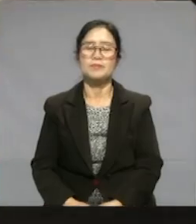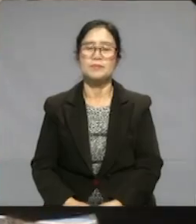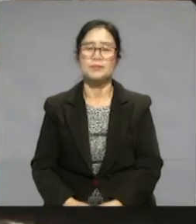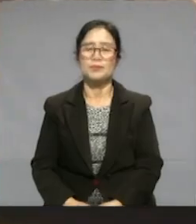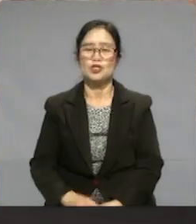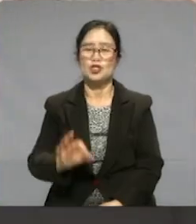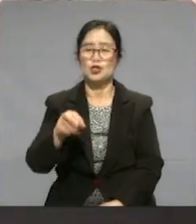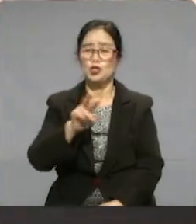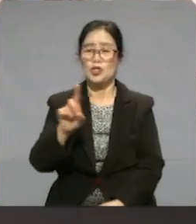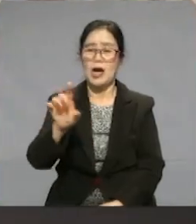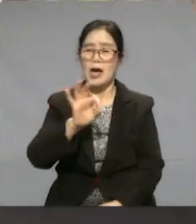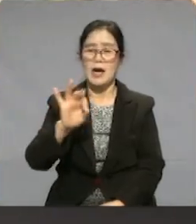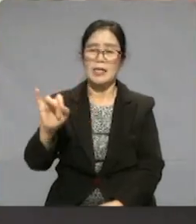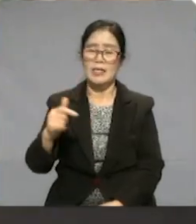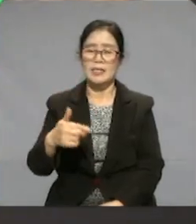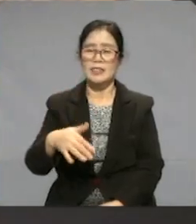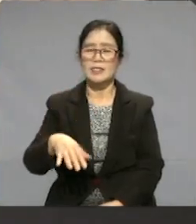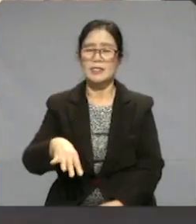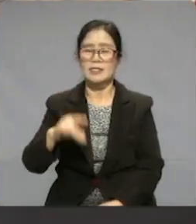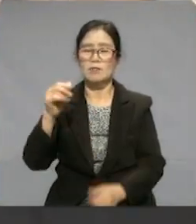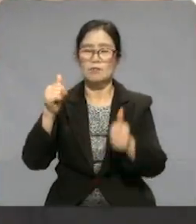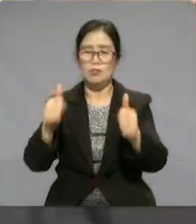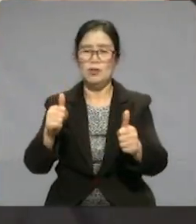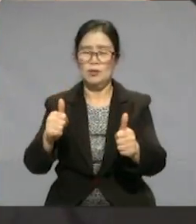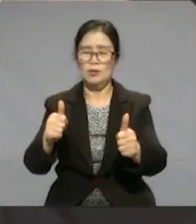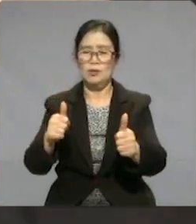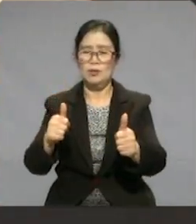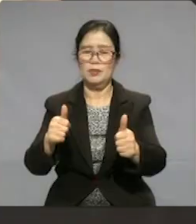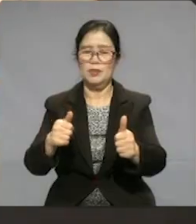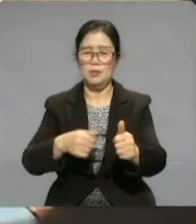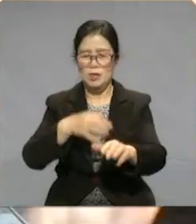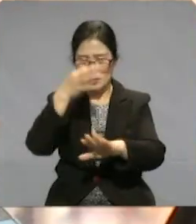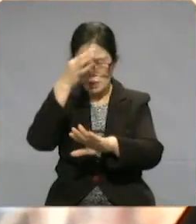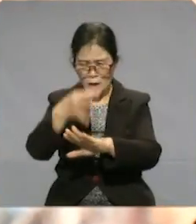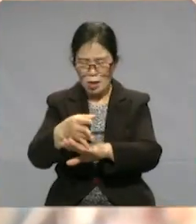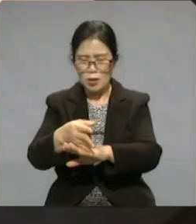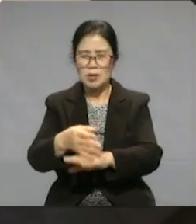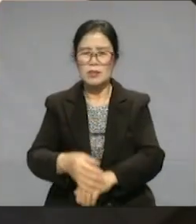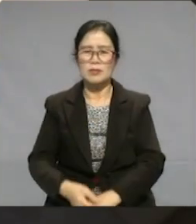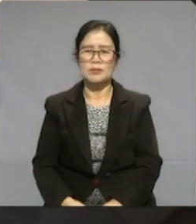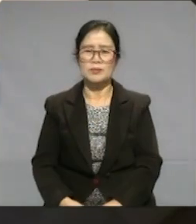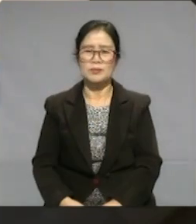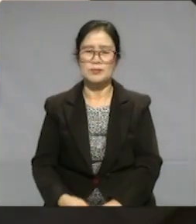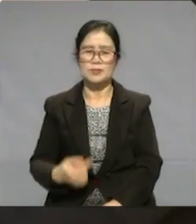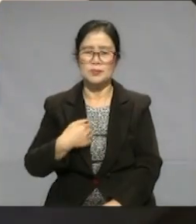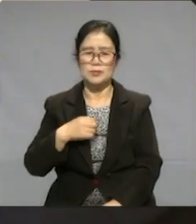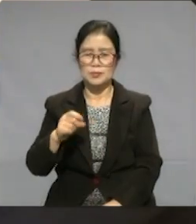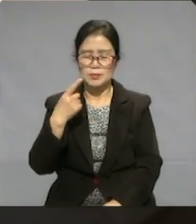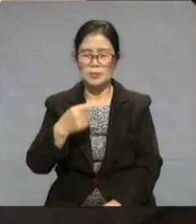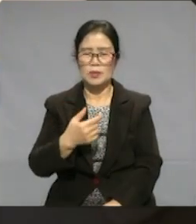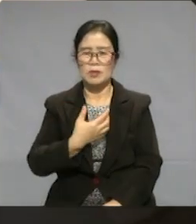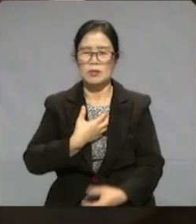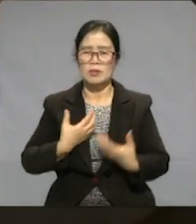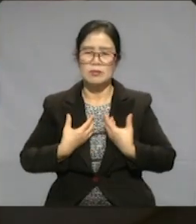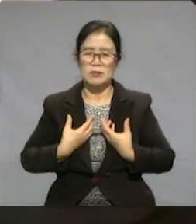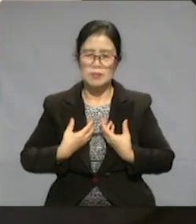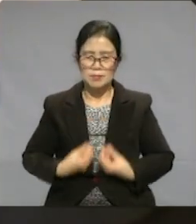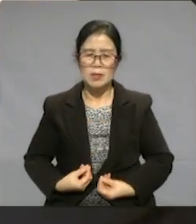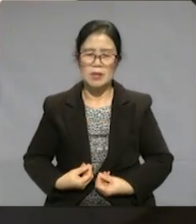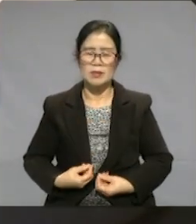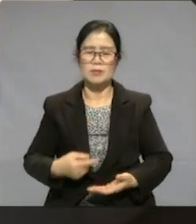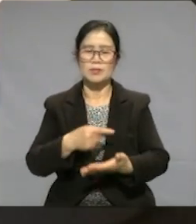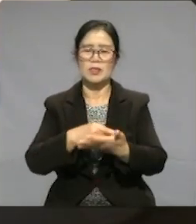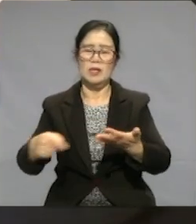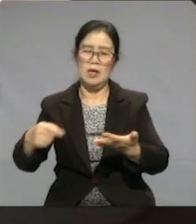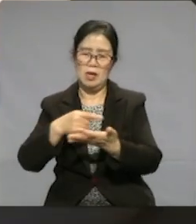유아인 씨가 첫 공판에 출석하면서 떨리는 목소리로 사과합니다. 특히 저로 인해서 크게 실망하시고 많은 피해를